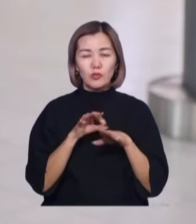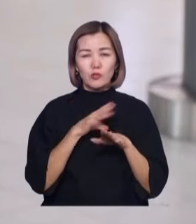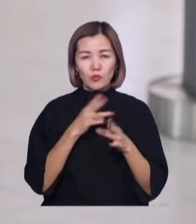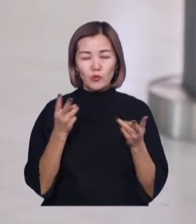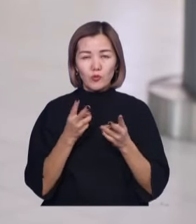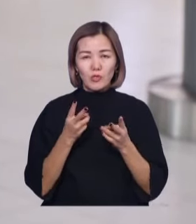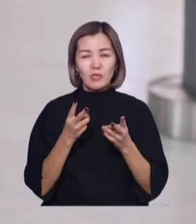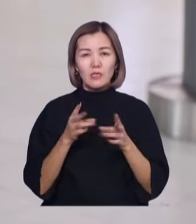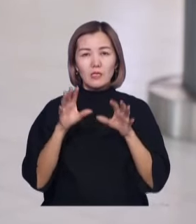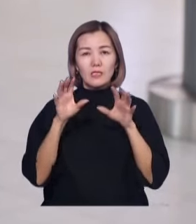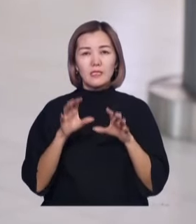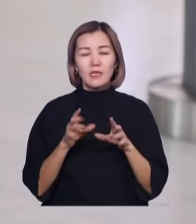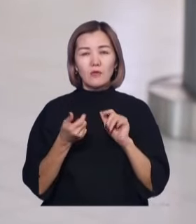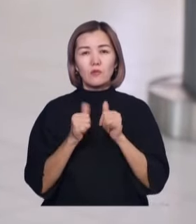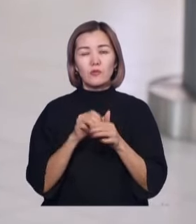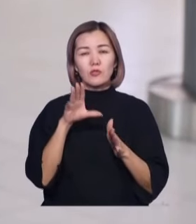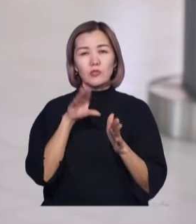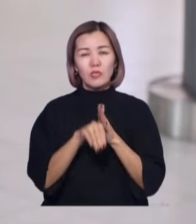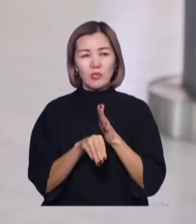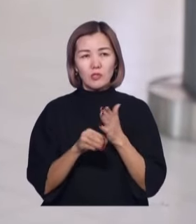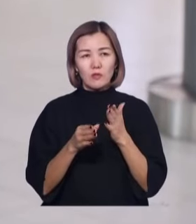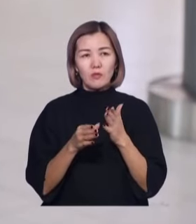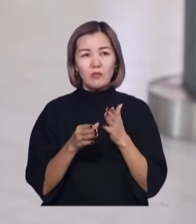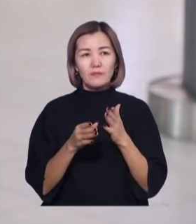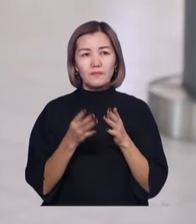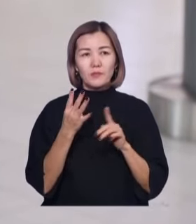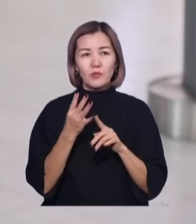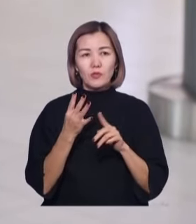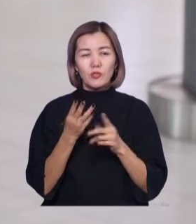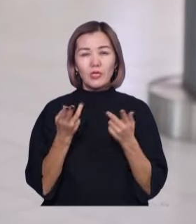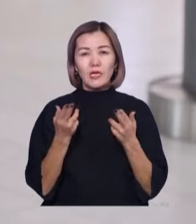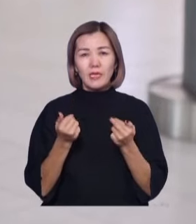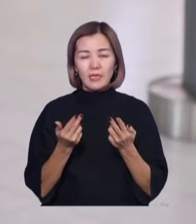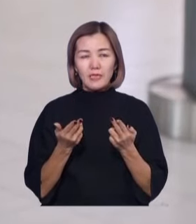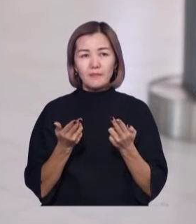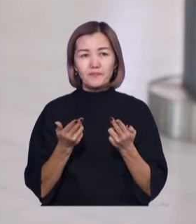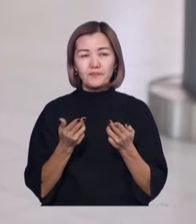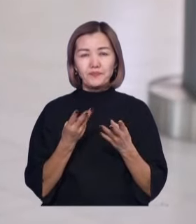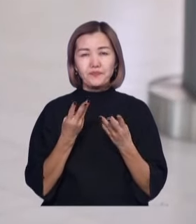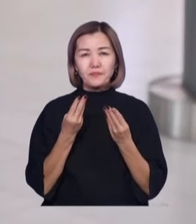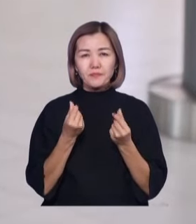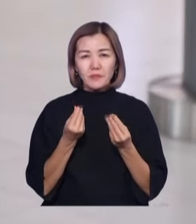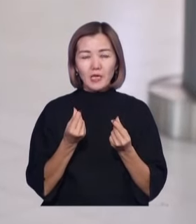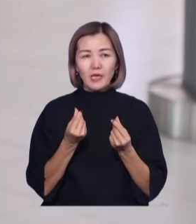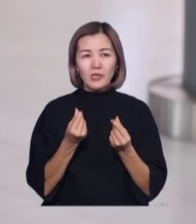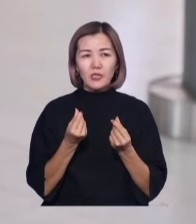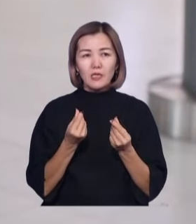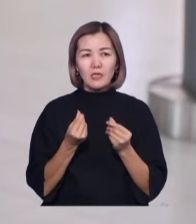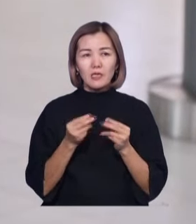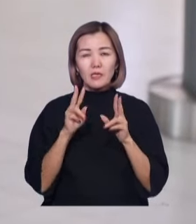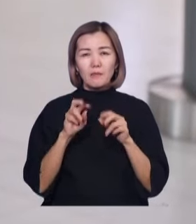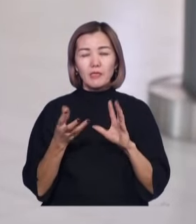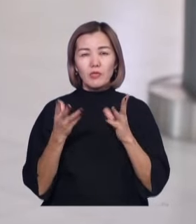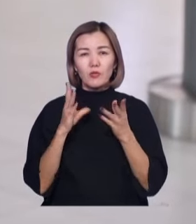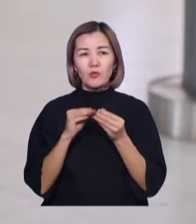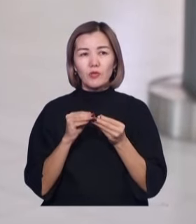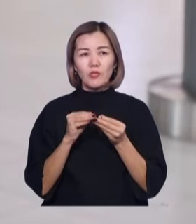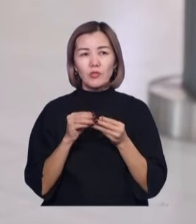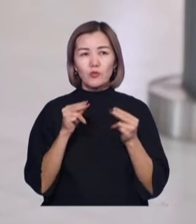мәселе заң жолмен өзгерістер енгізу. Үшінші мәселе әрине осы қаржы мониторинг агенттігін